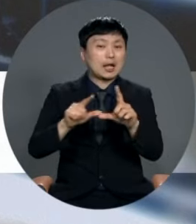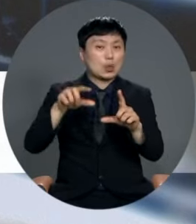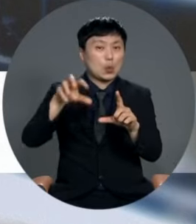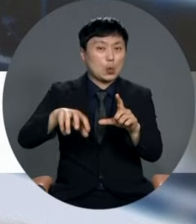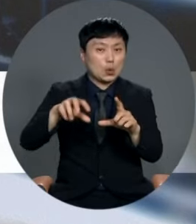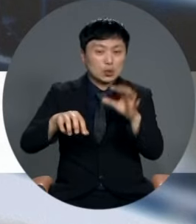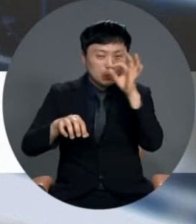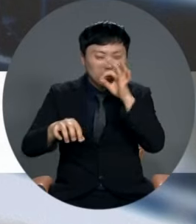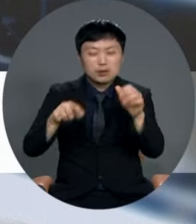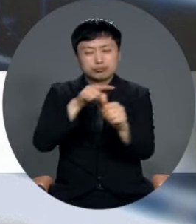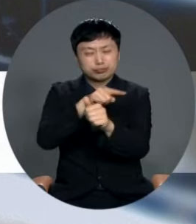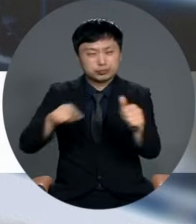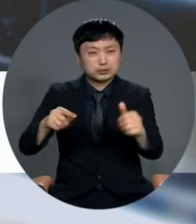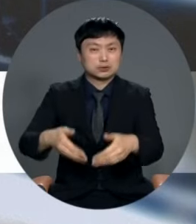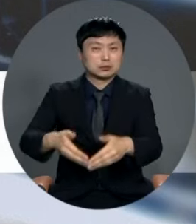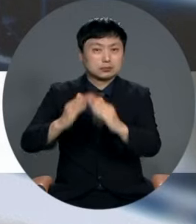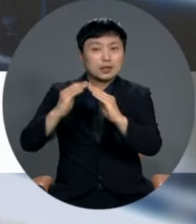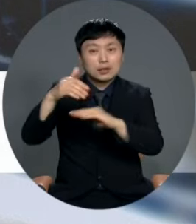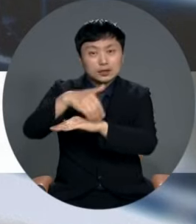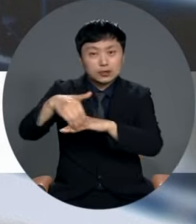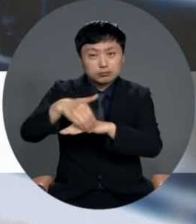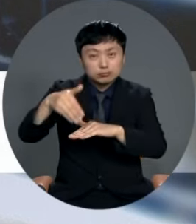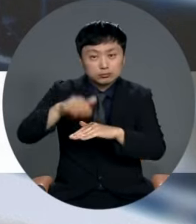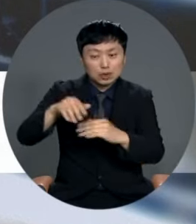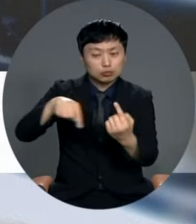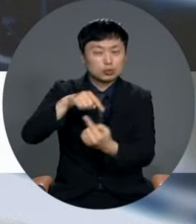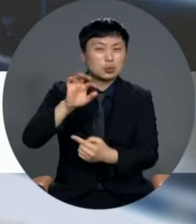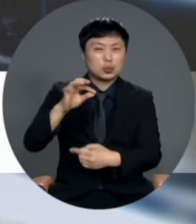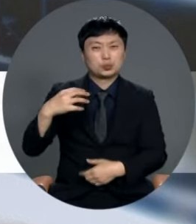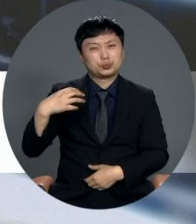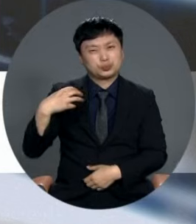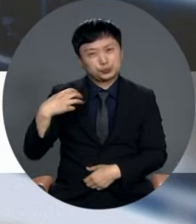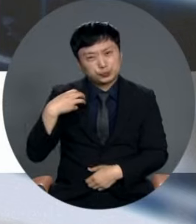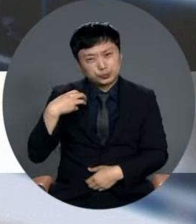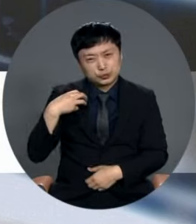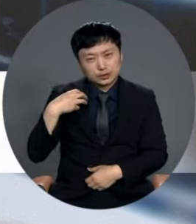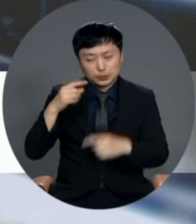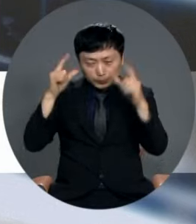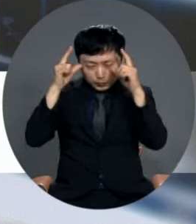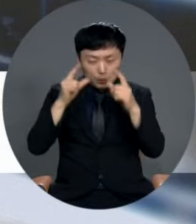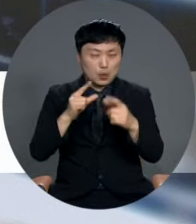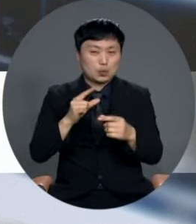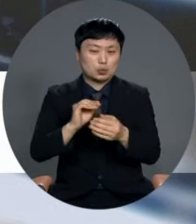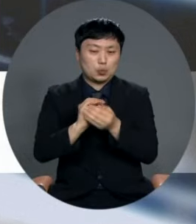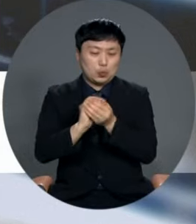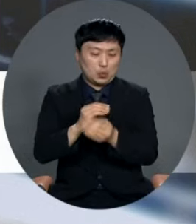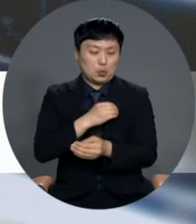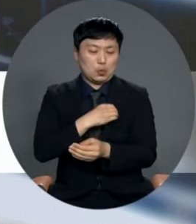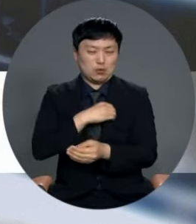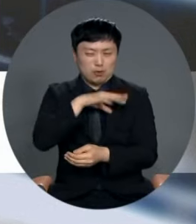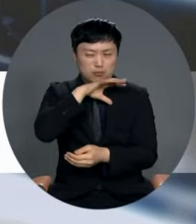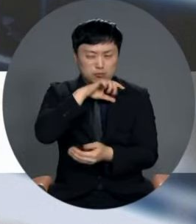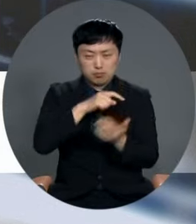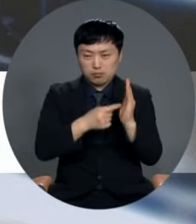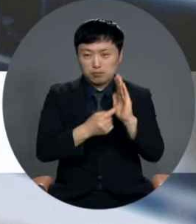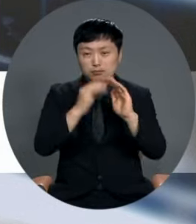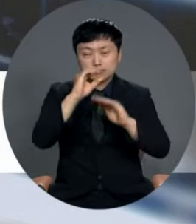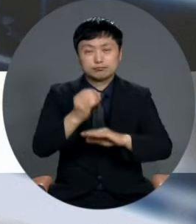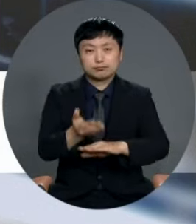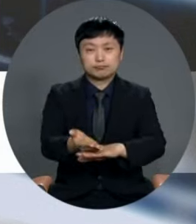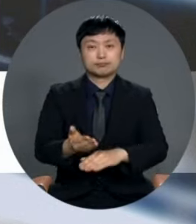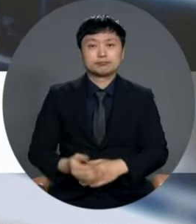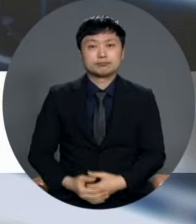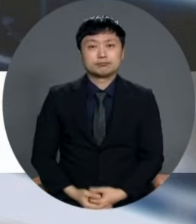도축시설을 짓는 대안을 내놨는데 운영 부담을 떠안는 축협 조합원들 사이에서는 볼멘 소리도 나옵니다. 보도에 이도훈